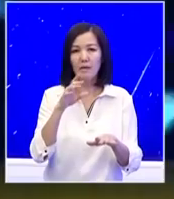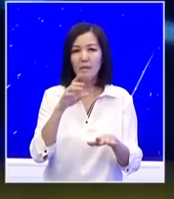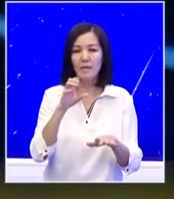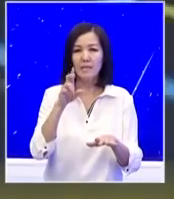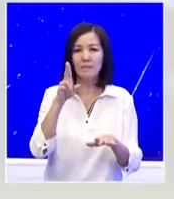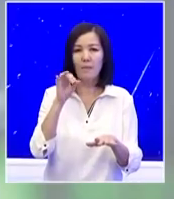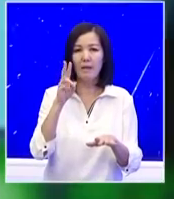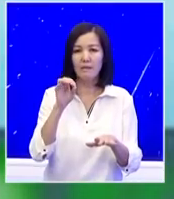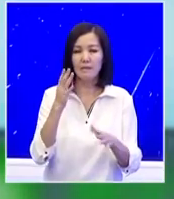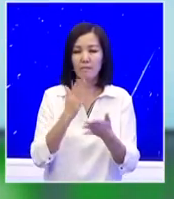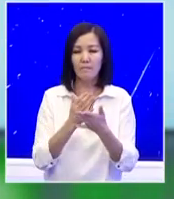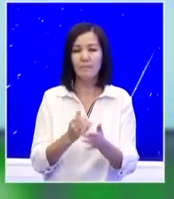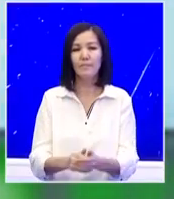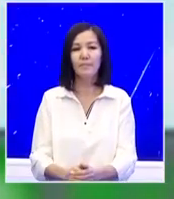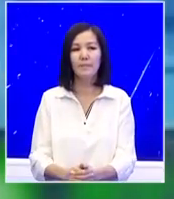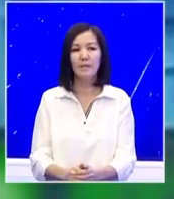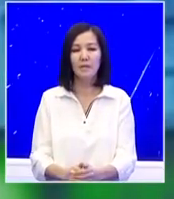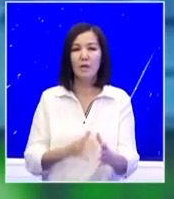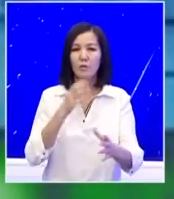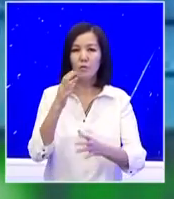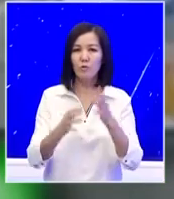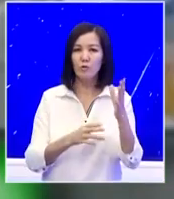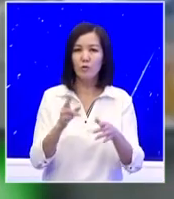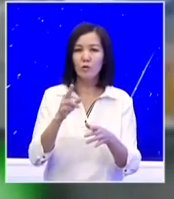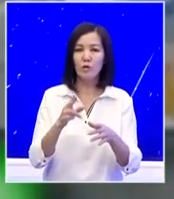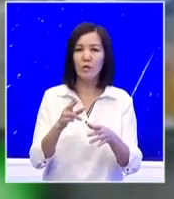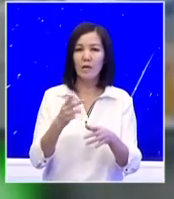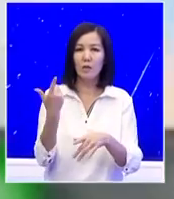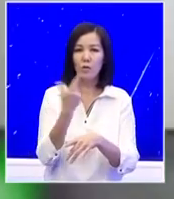Спенс орналасқан. Дүниежүлік допингке